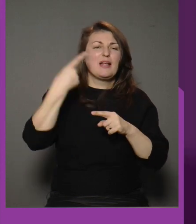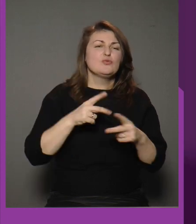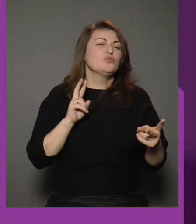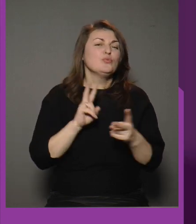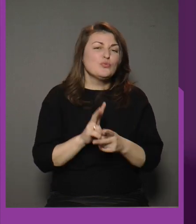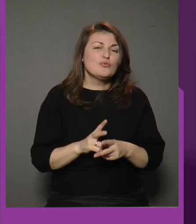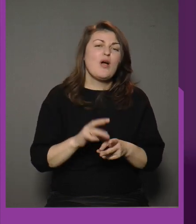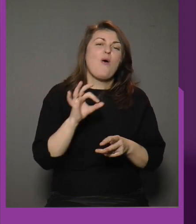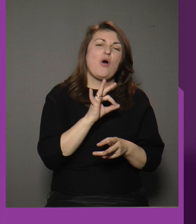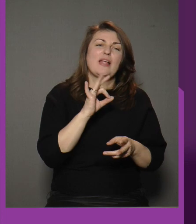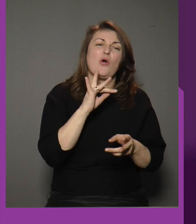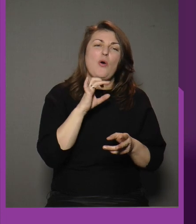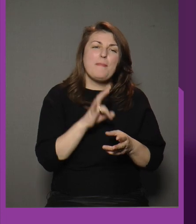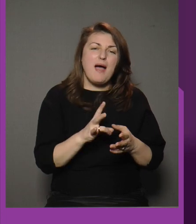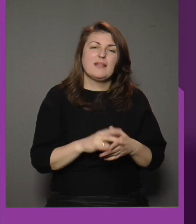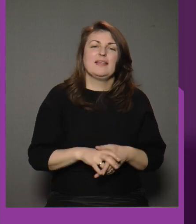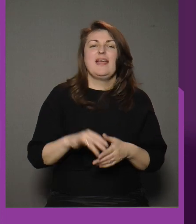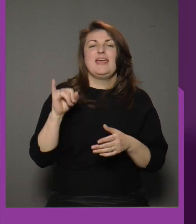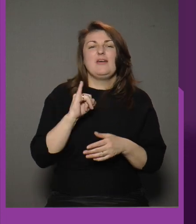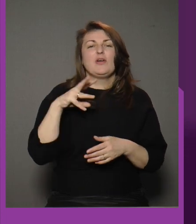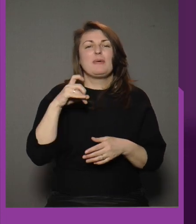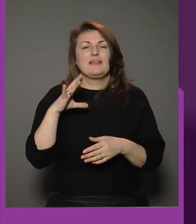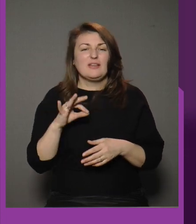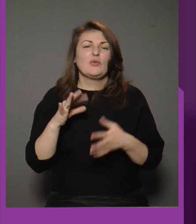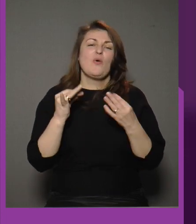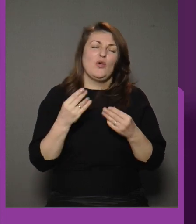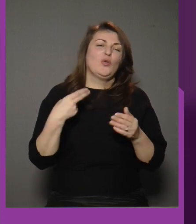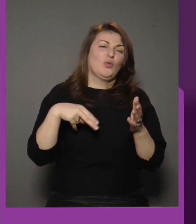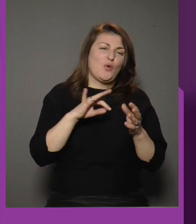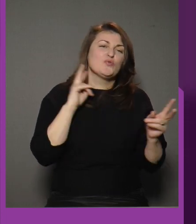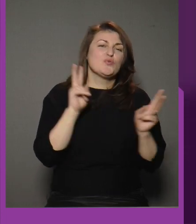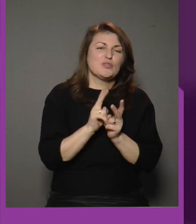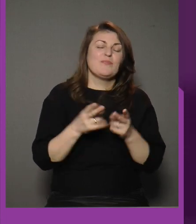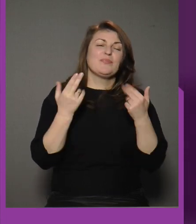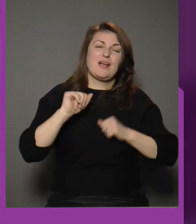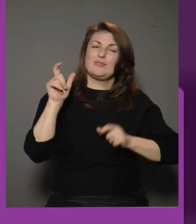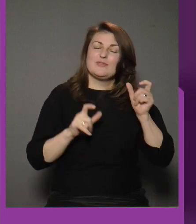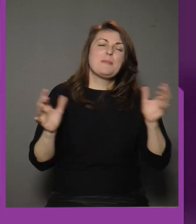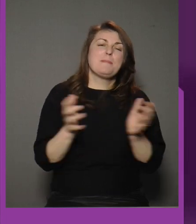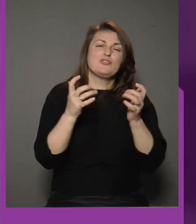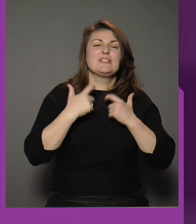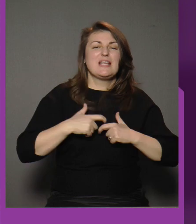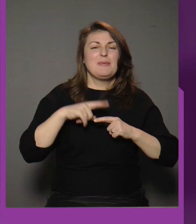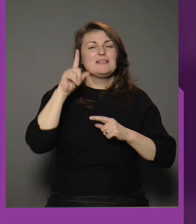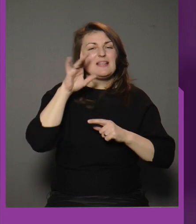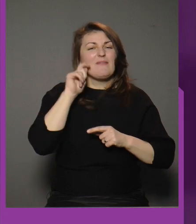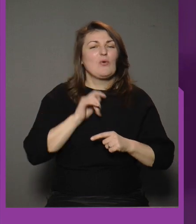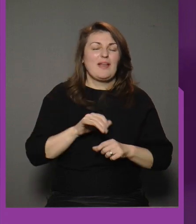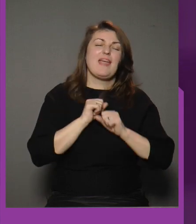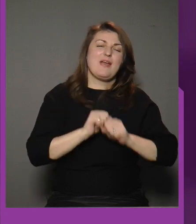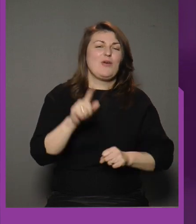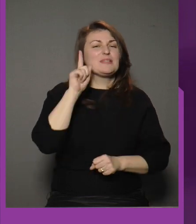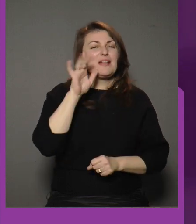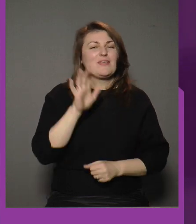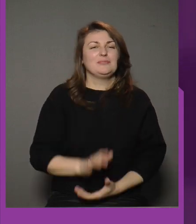зустріч. Олена Копян, Ігор Мартиненко. І до зустрічі. Так, друзі, бережіть себе і слава Україні. Героям слава.